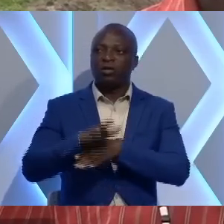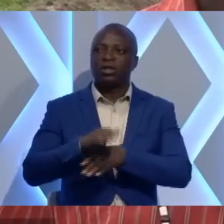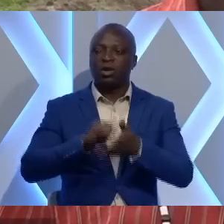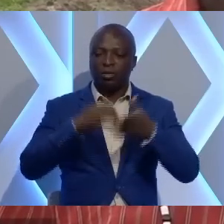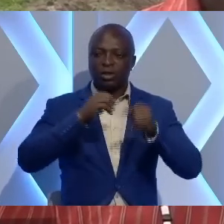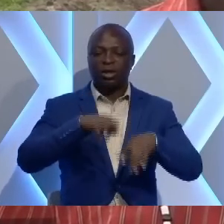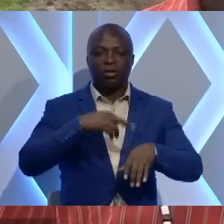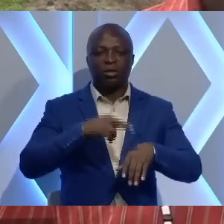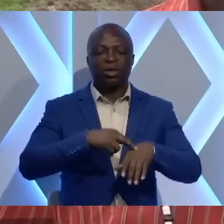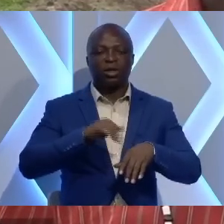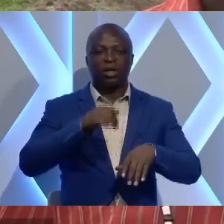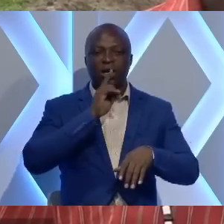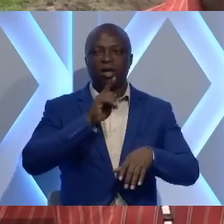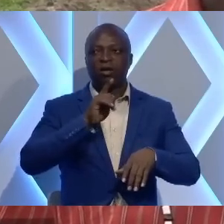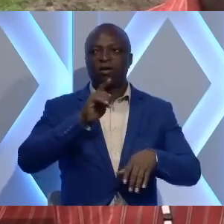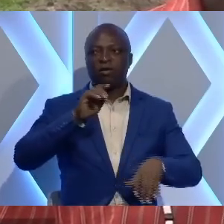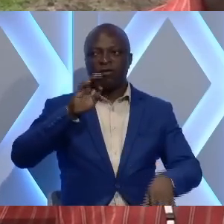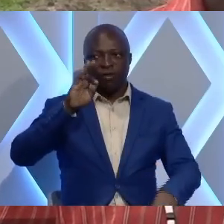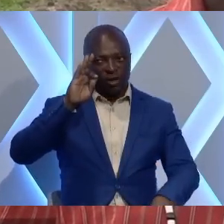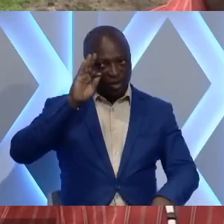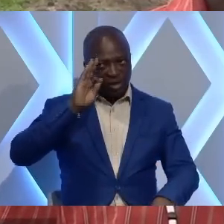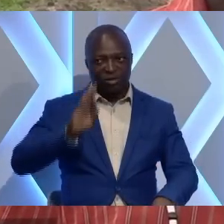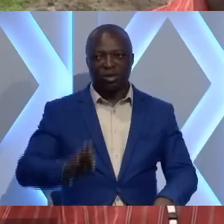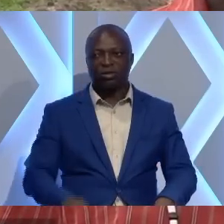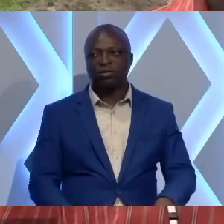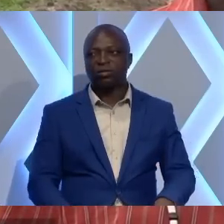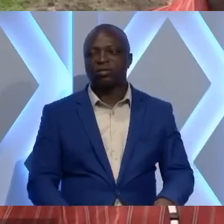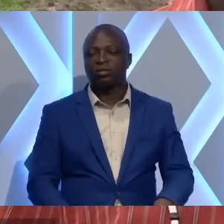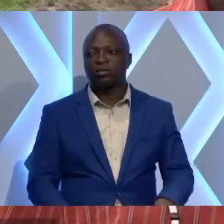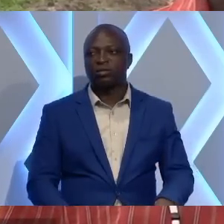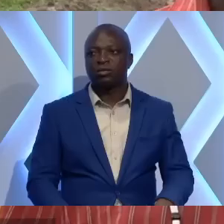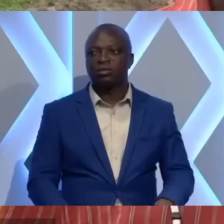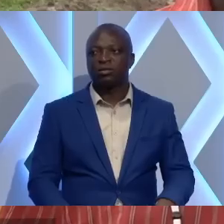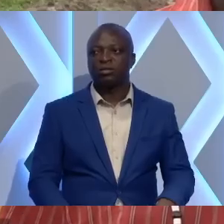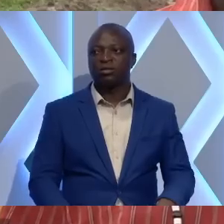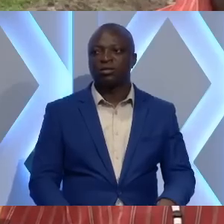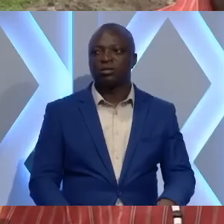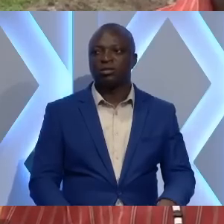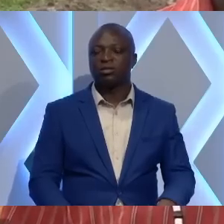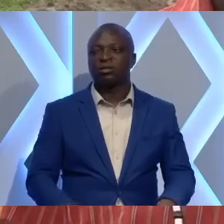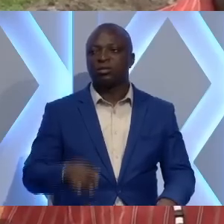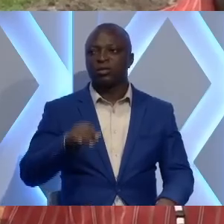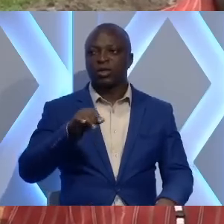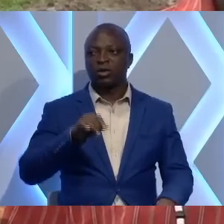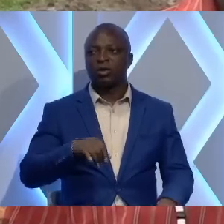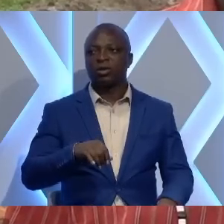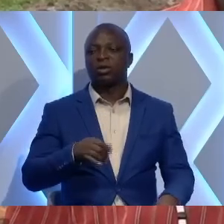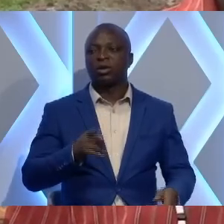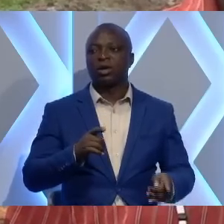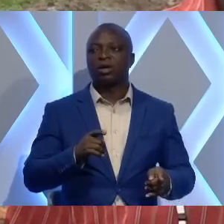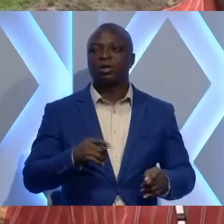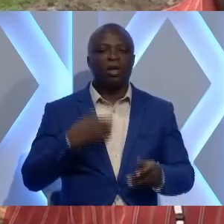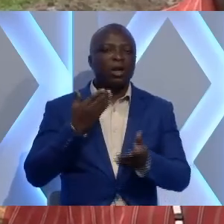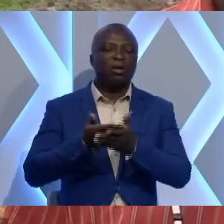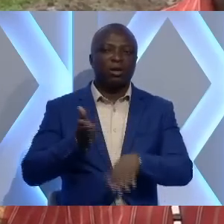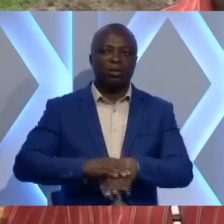président bubuto kenyi son excellence for esozimna nyasingbe be keso uno abe djegbo zere